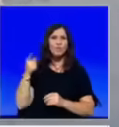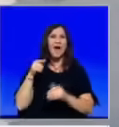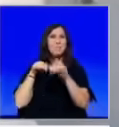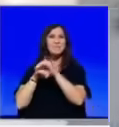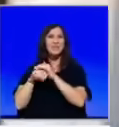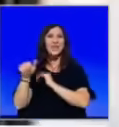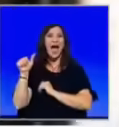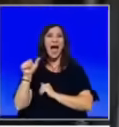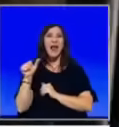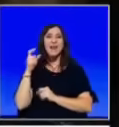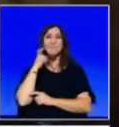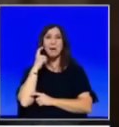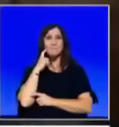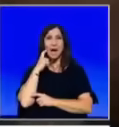Алибаба.